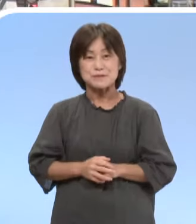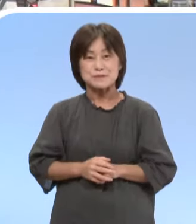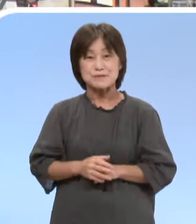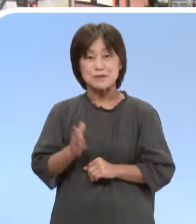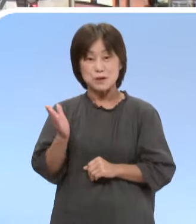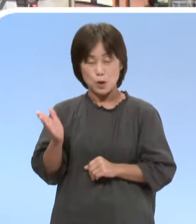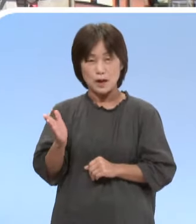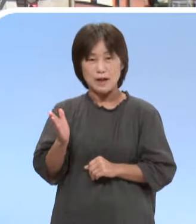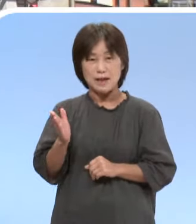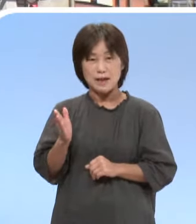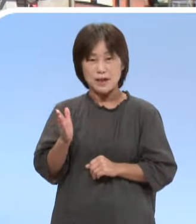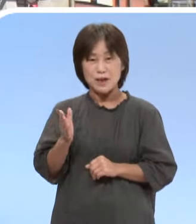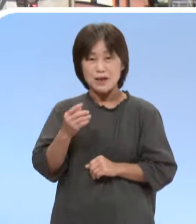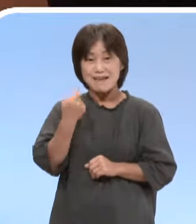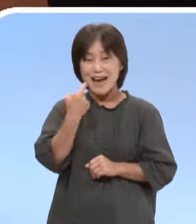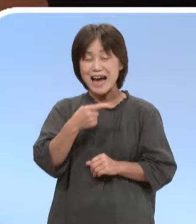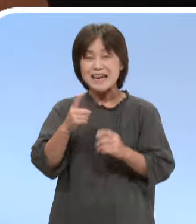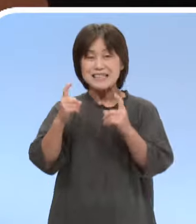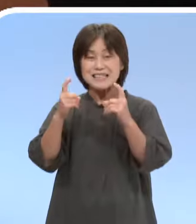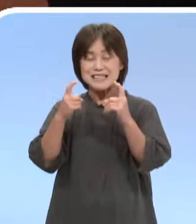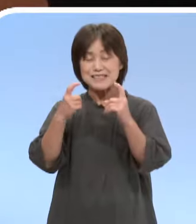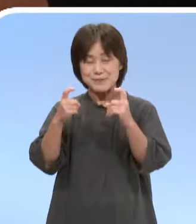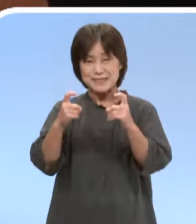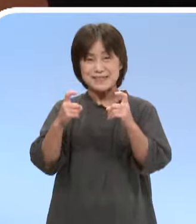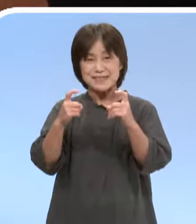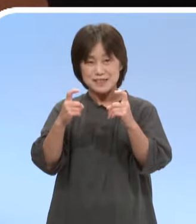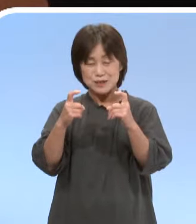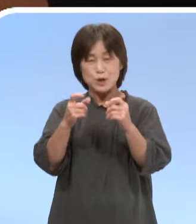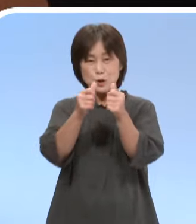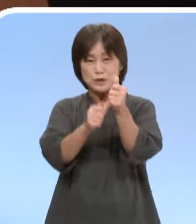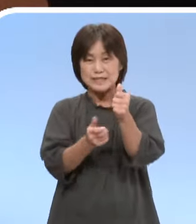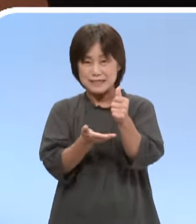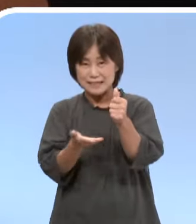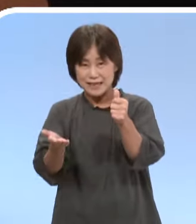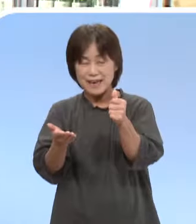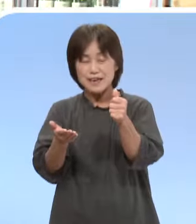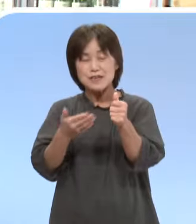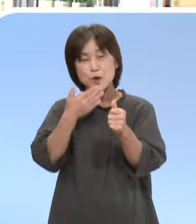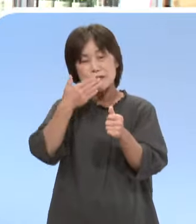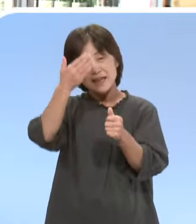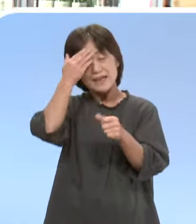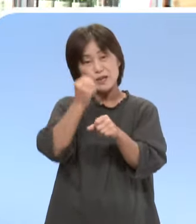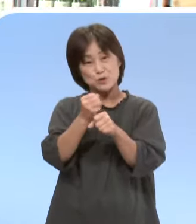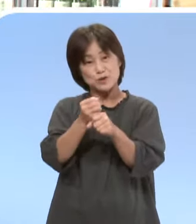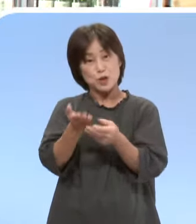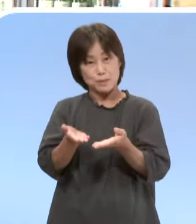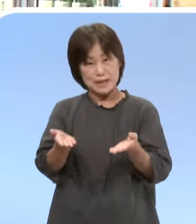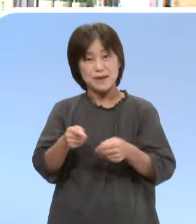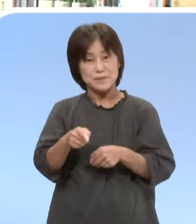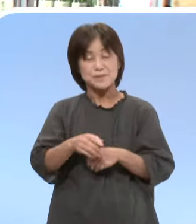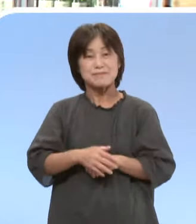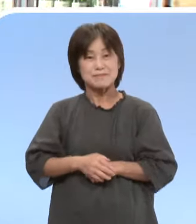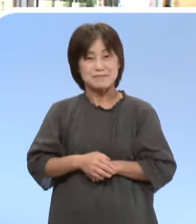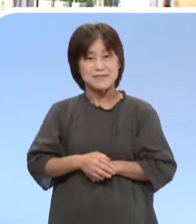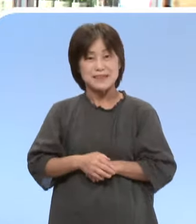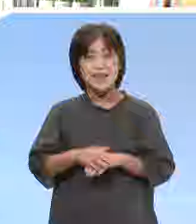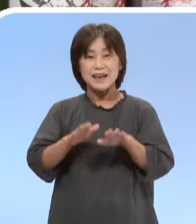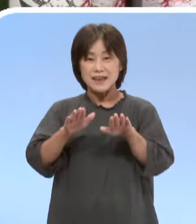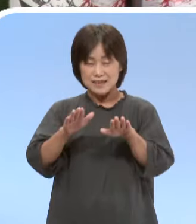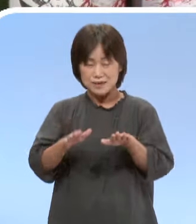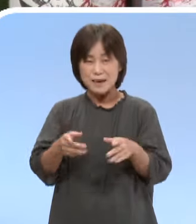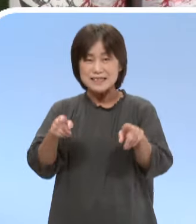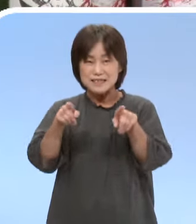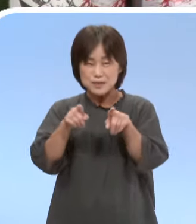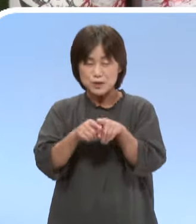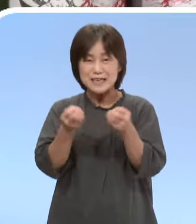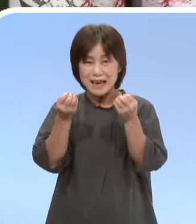こちらは地元姫路の老舗日本酒メーカー坪坂酒造。今藤橋さんと一緒に